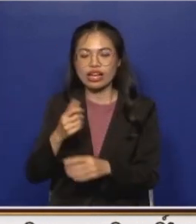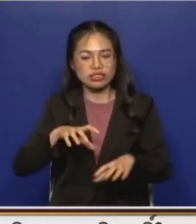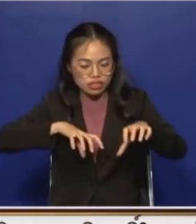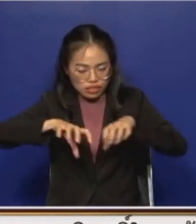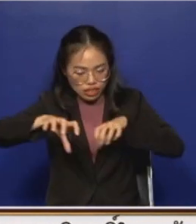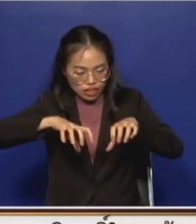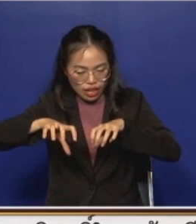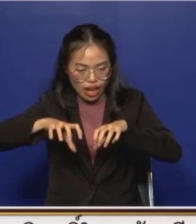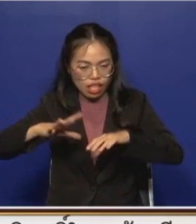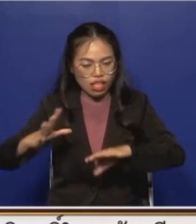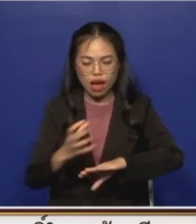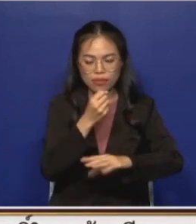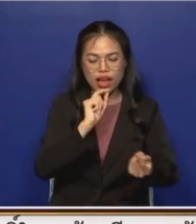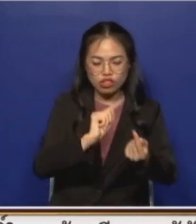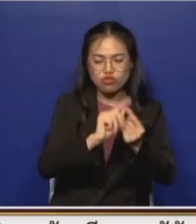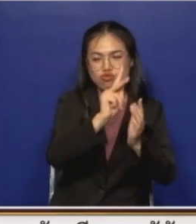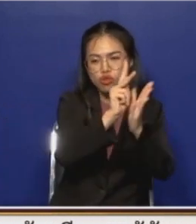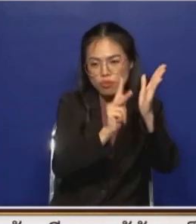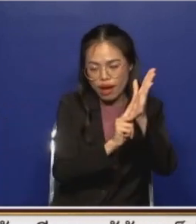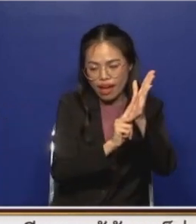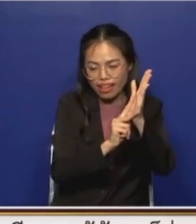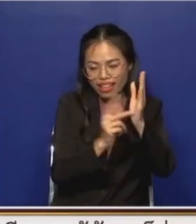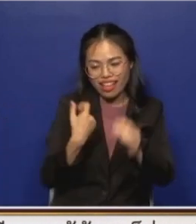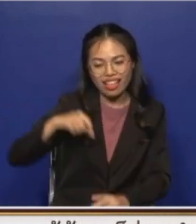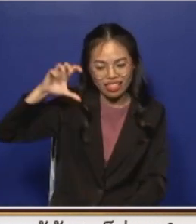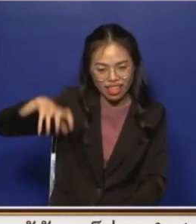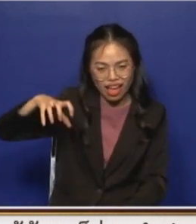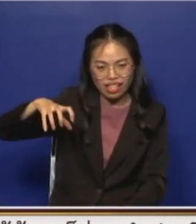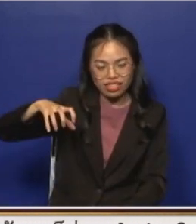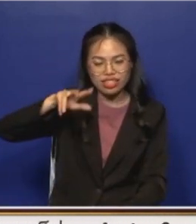ปไตยคือนิติบัญญัติบริหารและตุลาการครับ